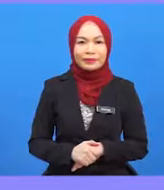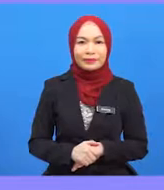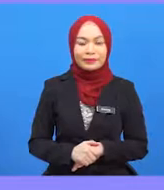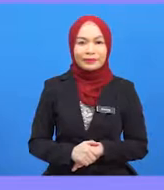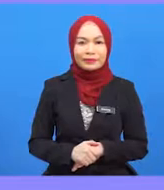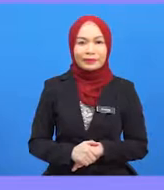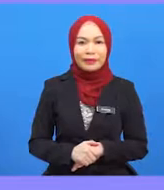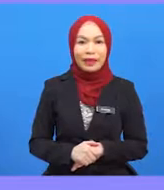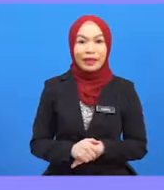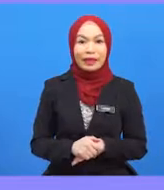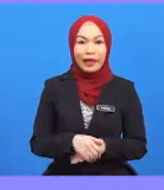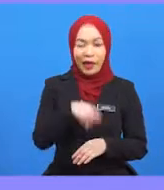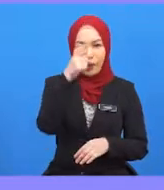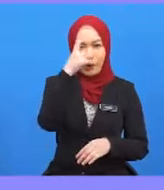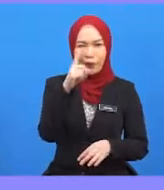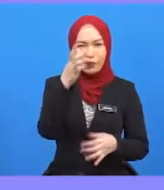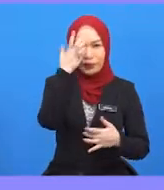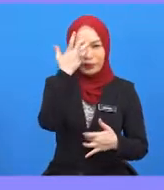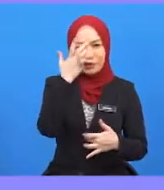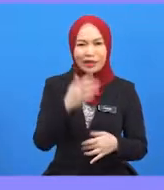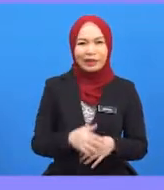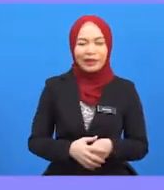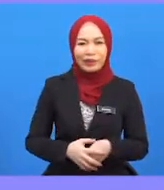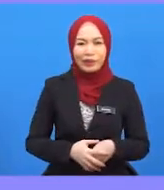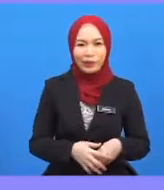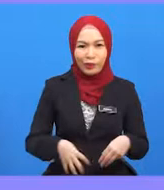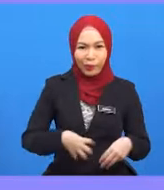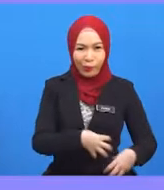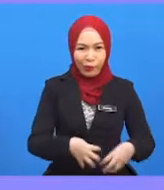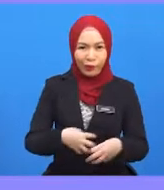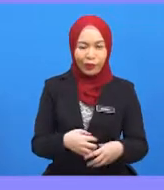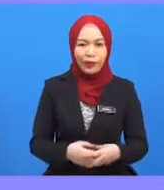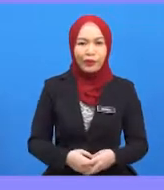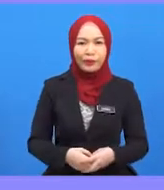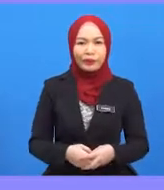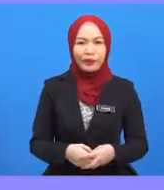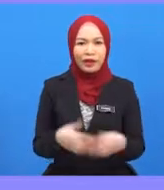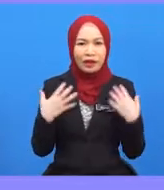meredakan kesakitan gastrik dengan menetralkan lebihan asid dalam perut.